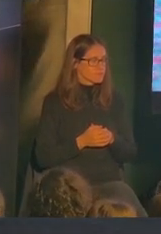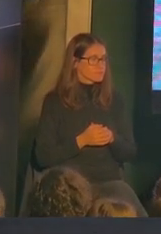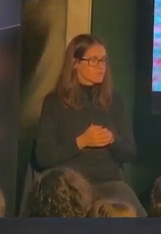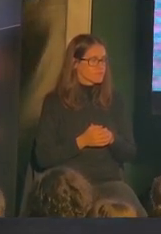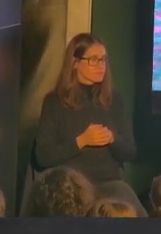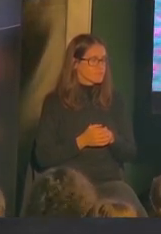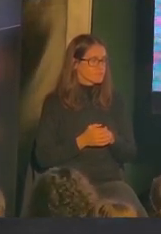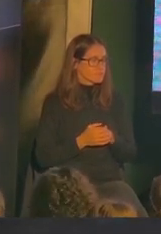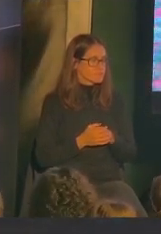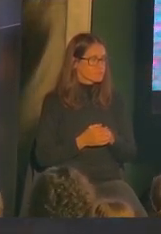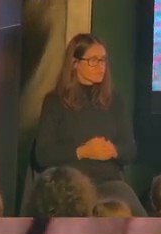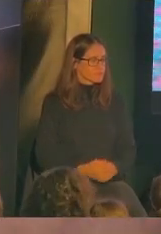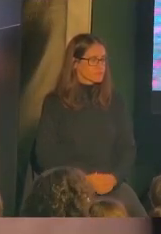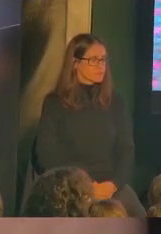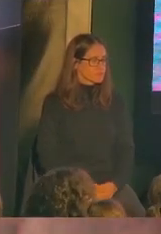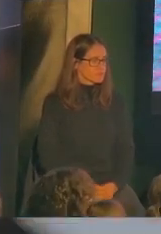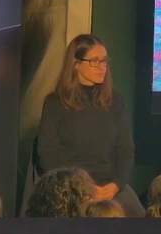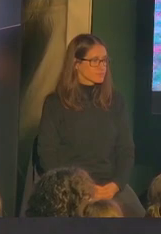Perfecte.